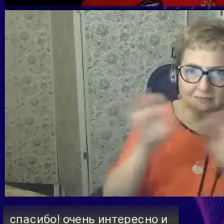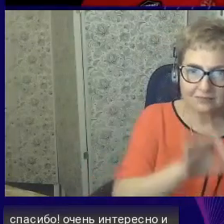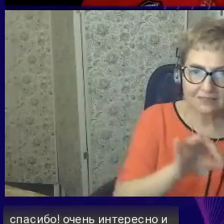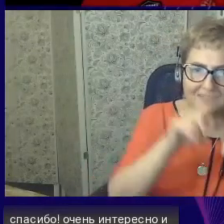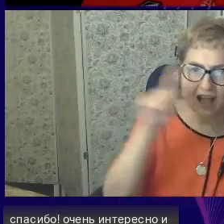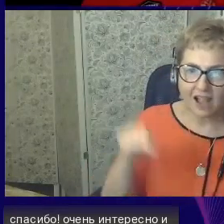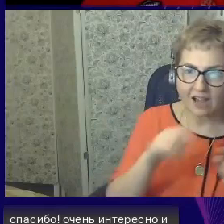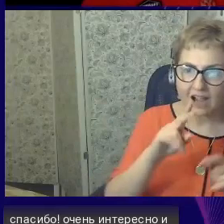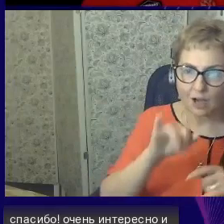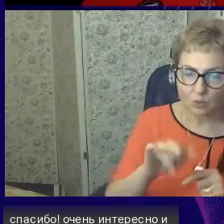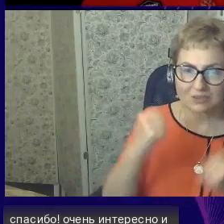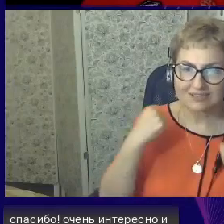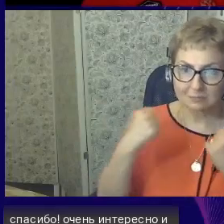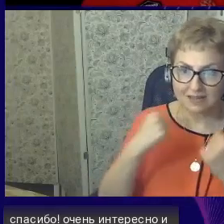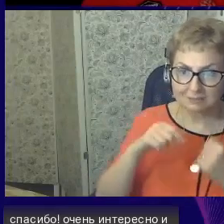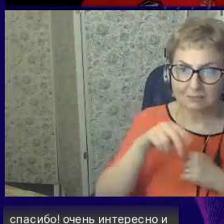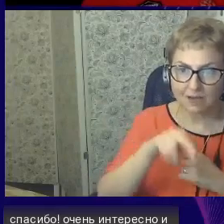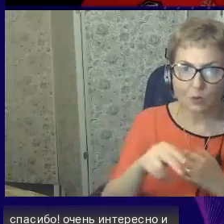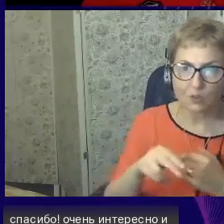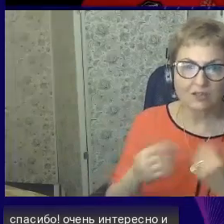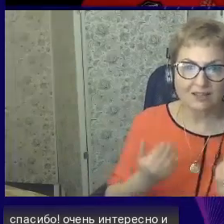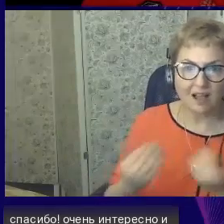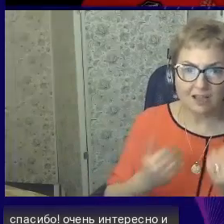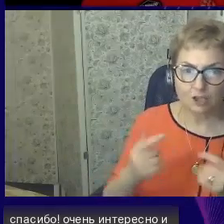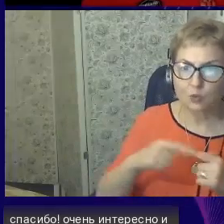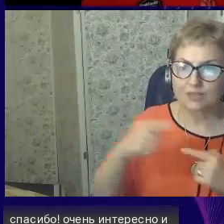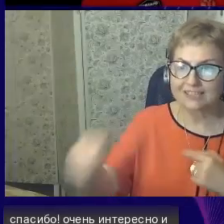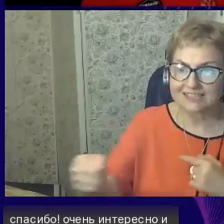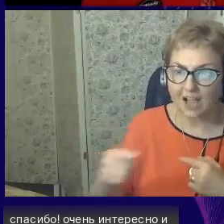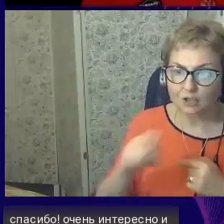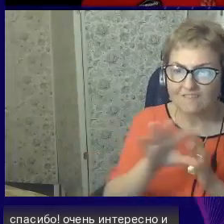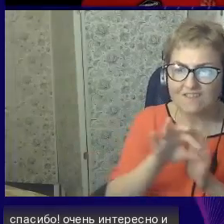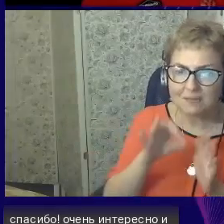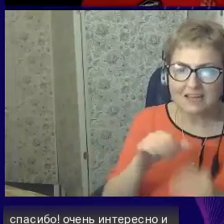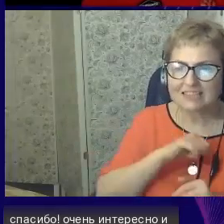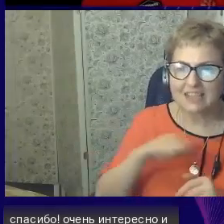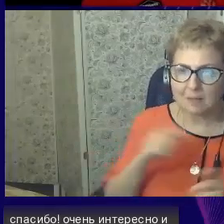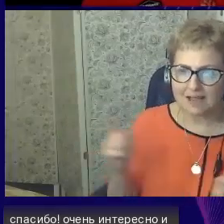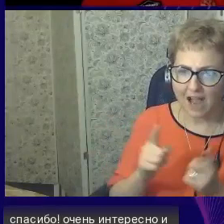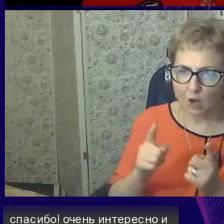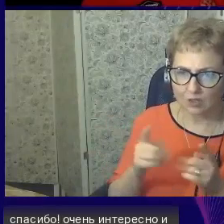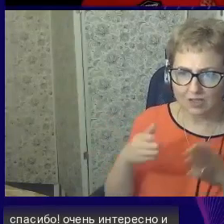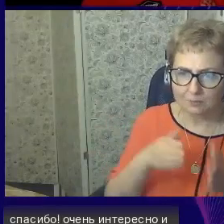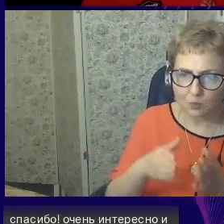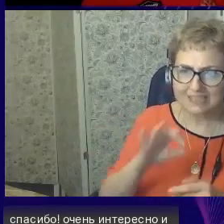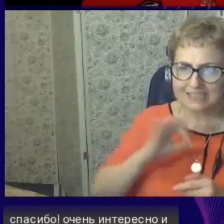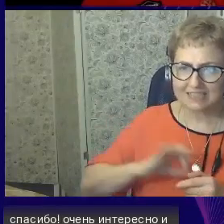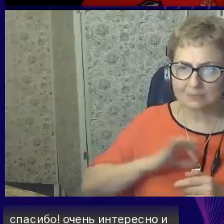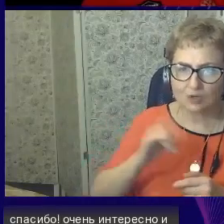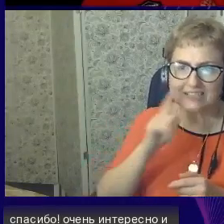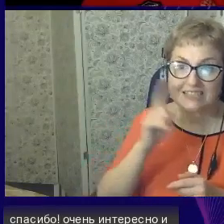результате спортсмен проходит на лыжах дистанцию, выбирая самый короткий путь, используя вот